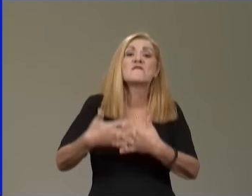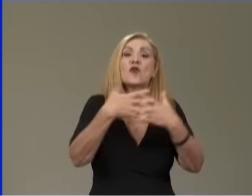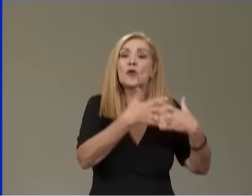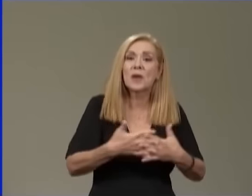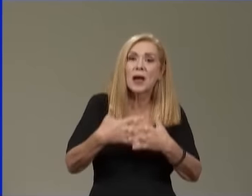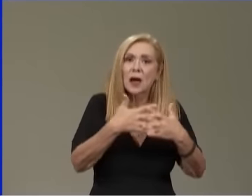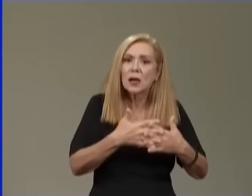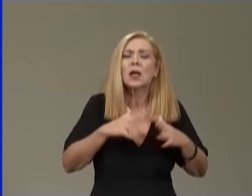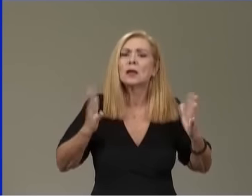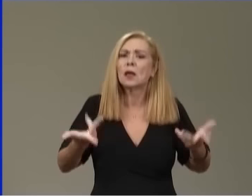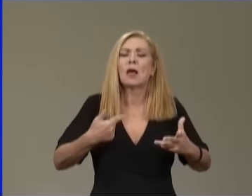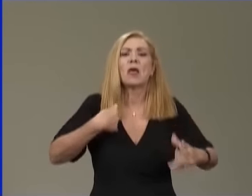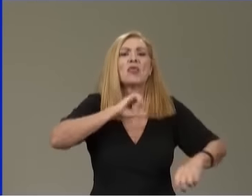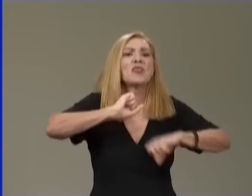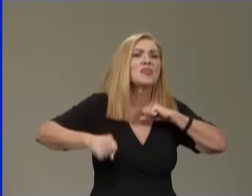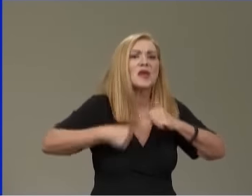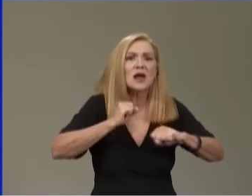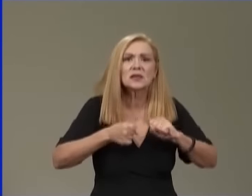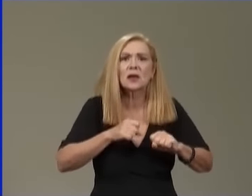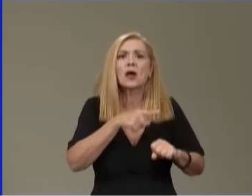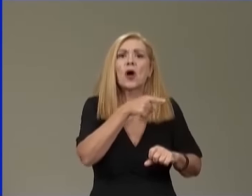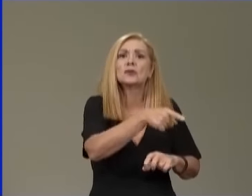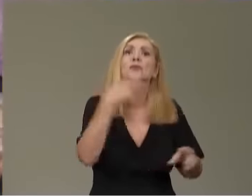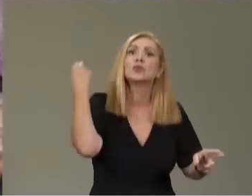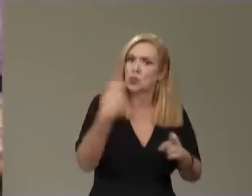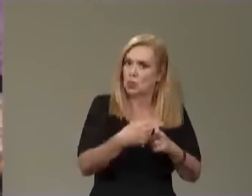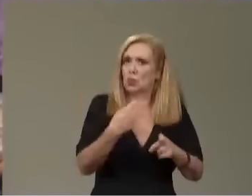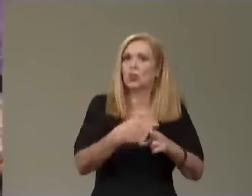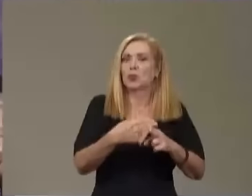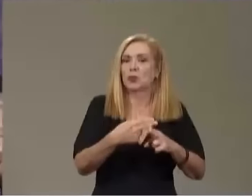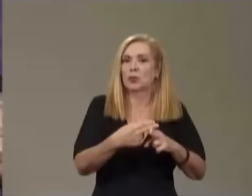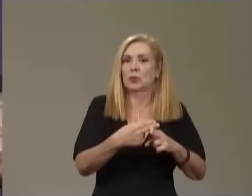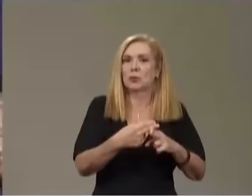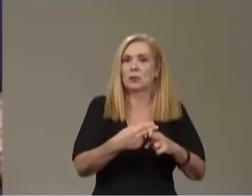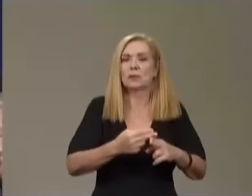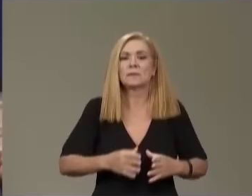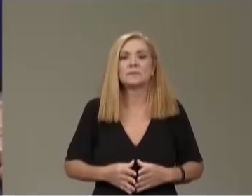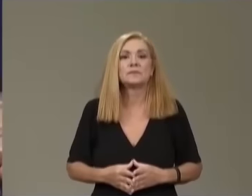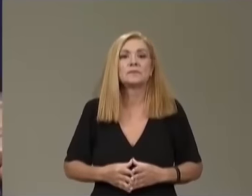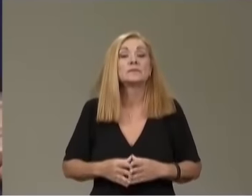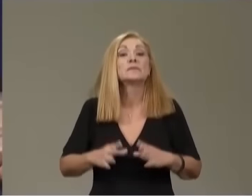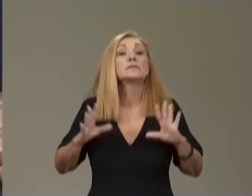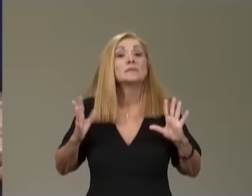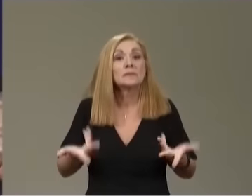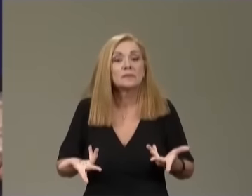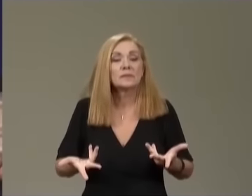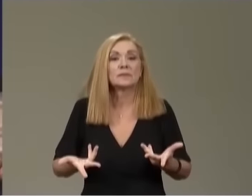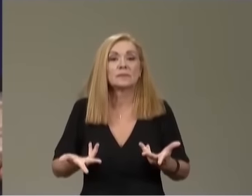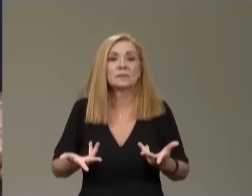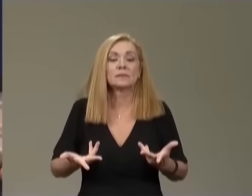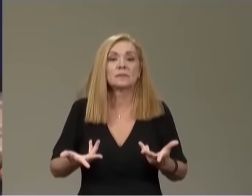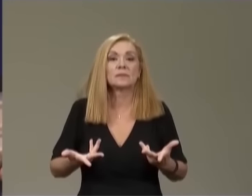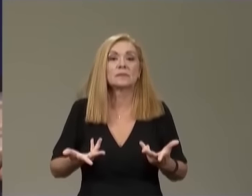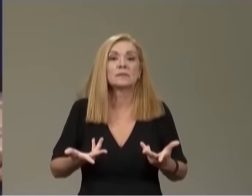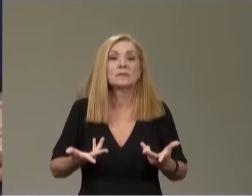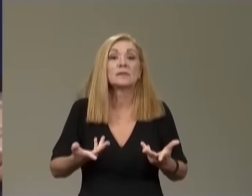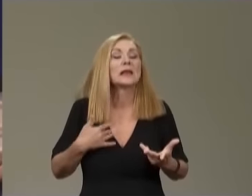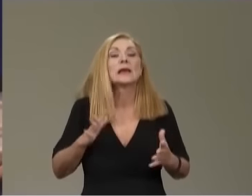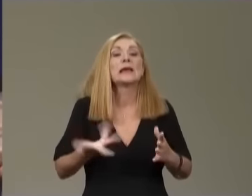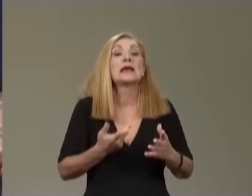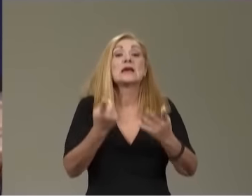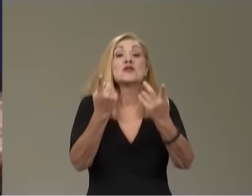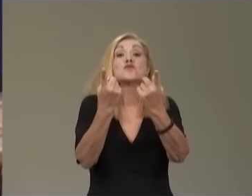προς δραστηριότητες με υψηλή προστιθέμενη αξία, ώστε οι υπαρξιακές, θα έλεγα,